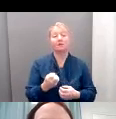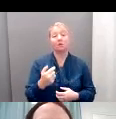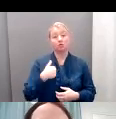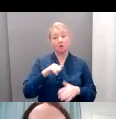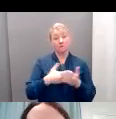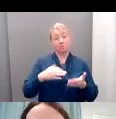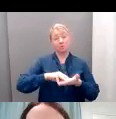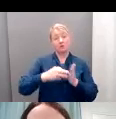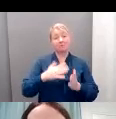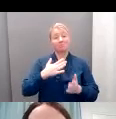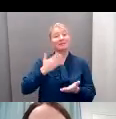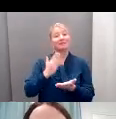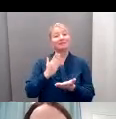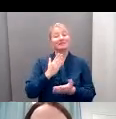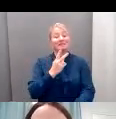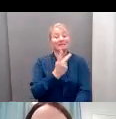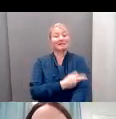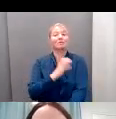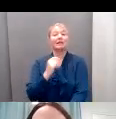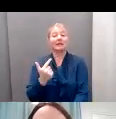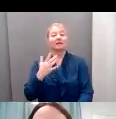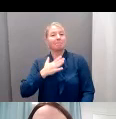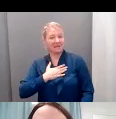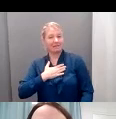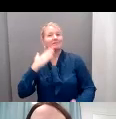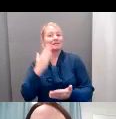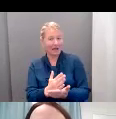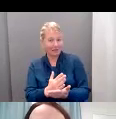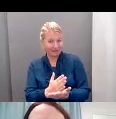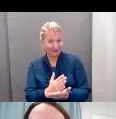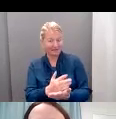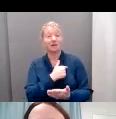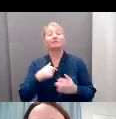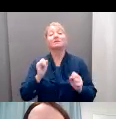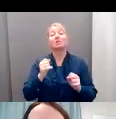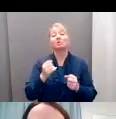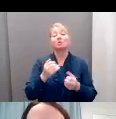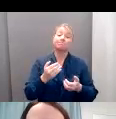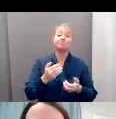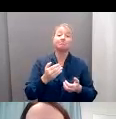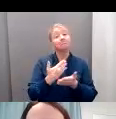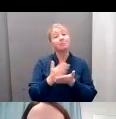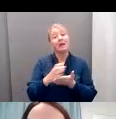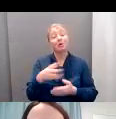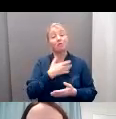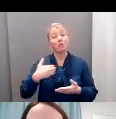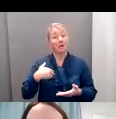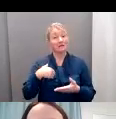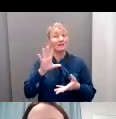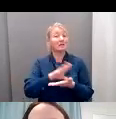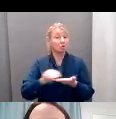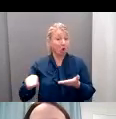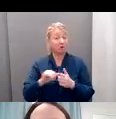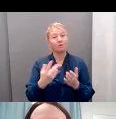sexualitet, min rätt. Och vi ska också dela med oss av resultat idag från